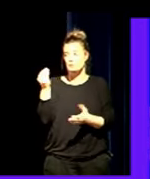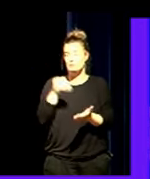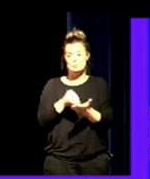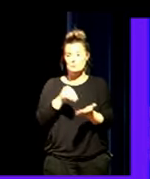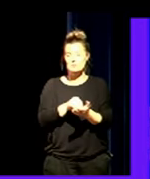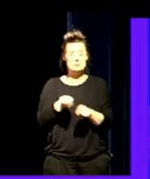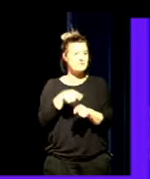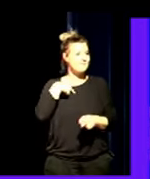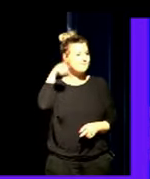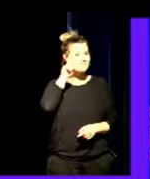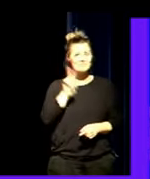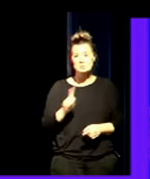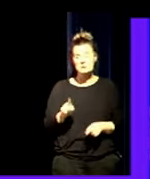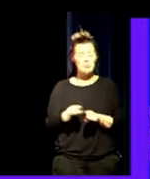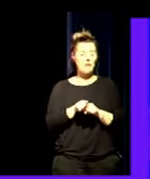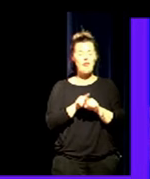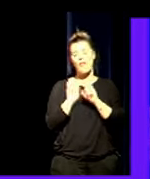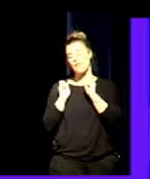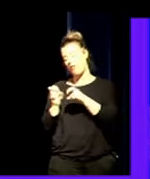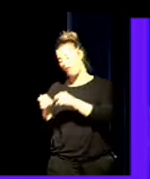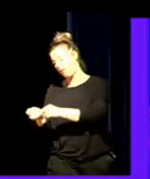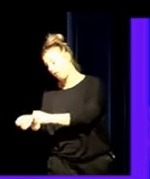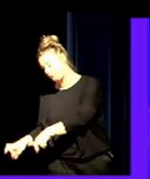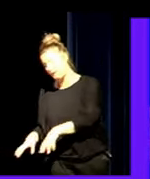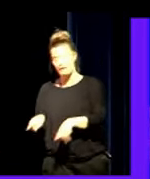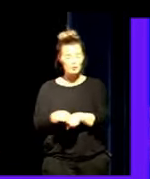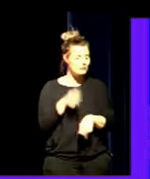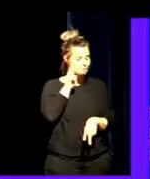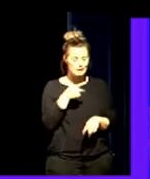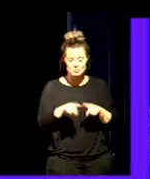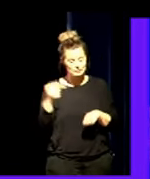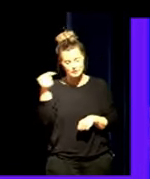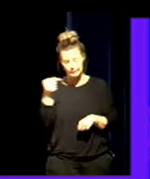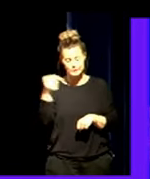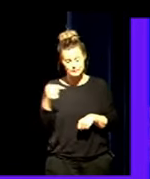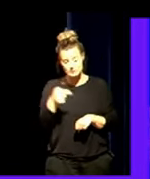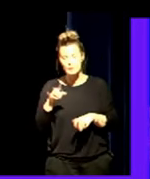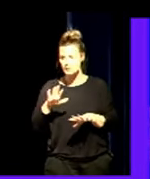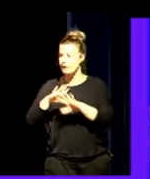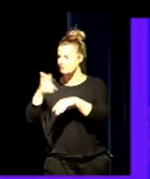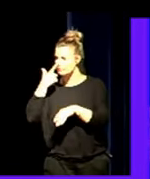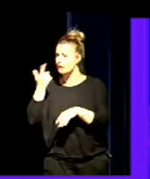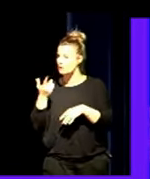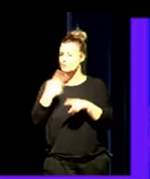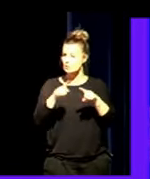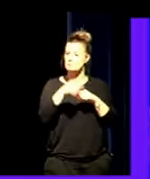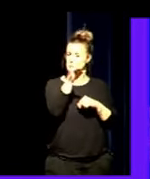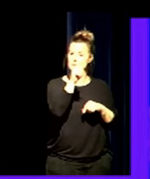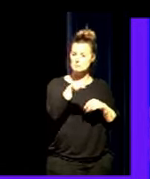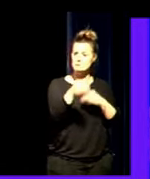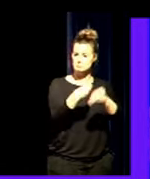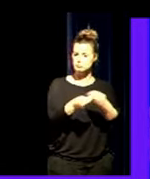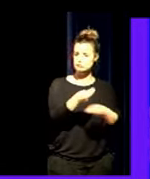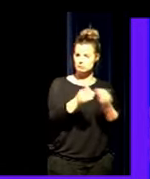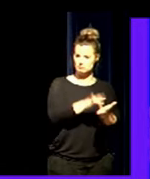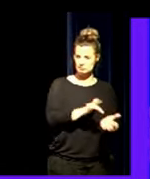jokuako, okerrelatzkoa, zenguetatako gozai negatiboak ikusten ditugu, baina gauza asko egiten ari zaudete. Eta justo lehen,